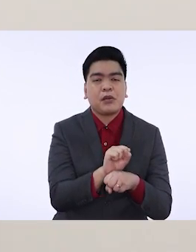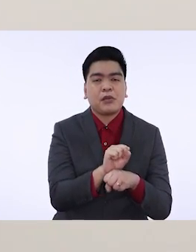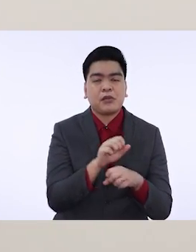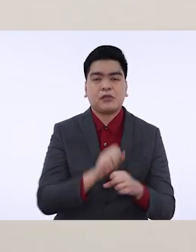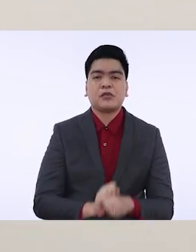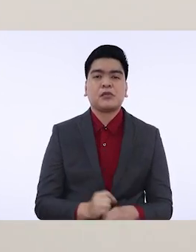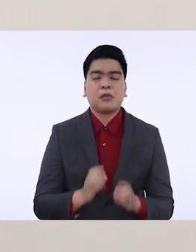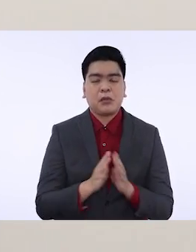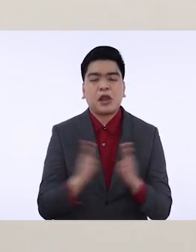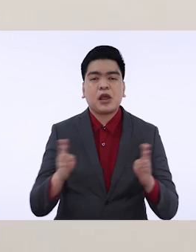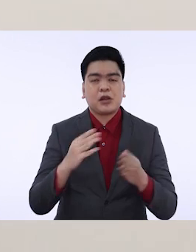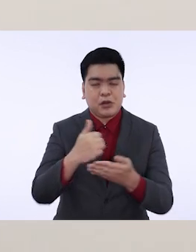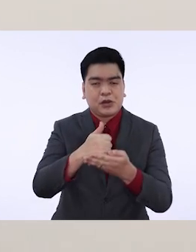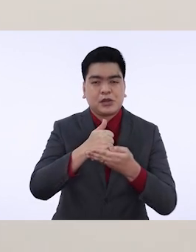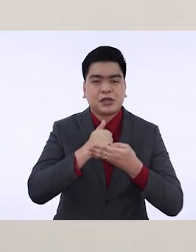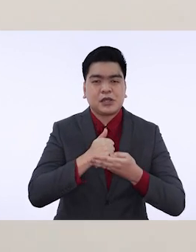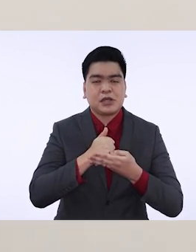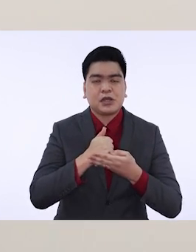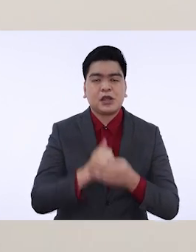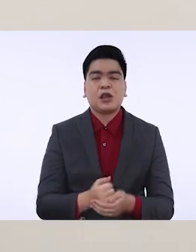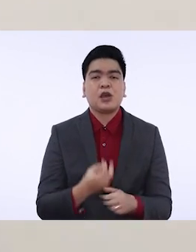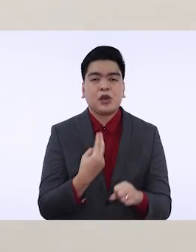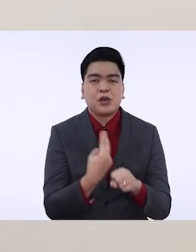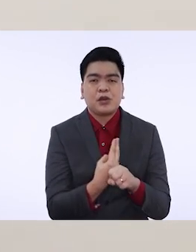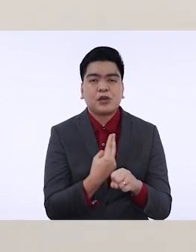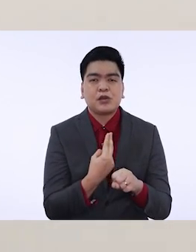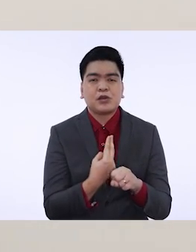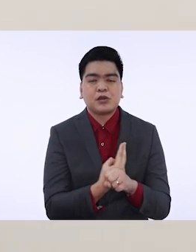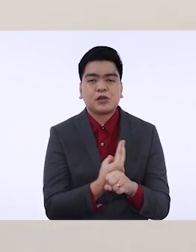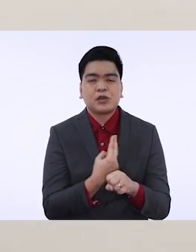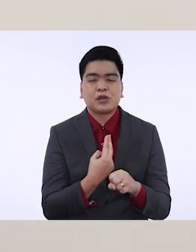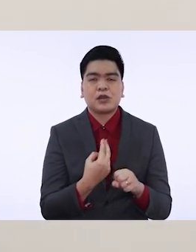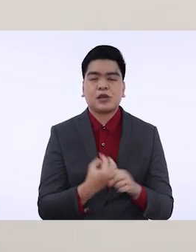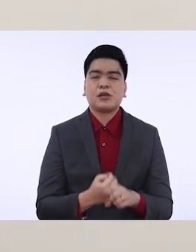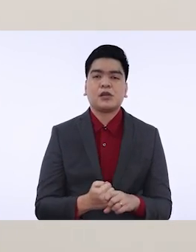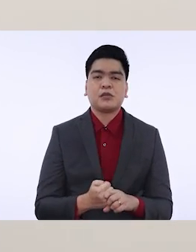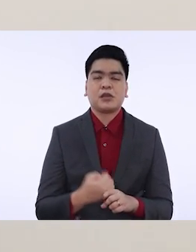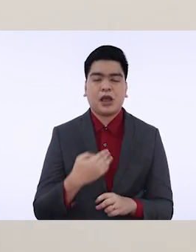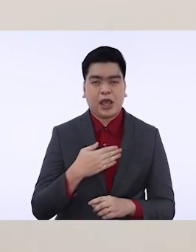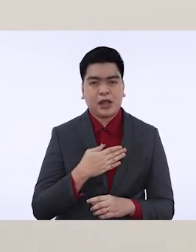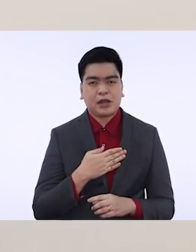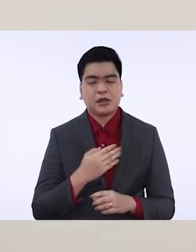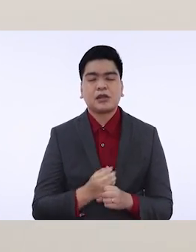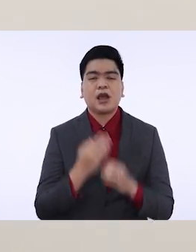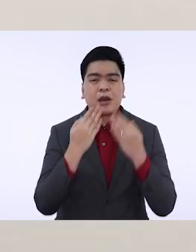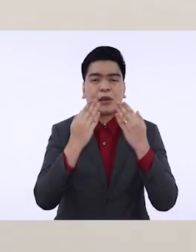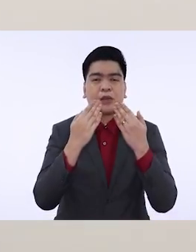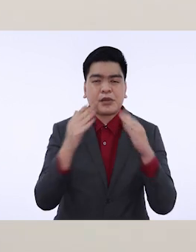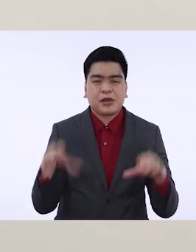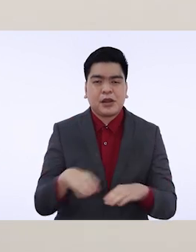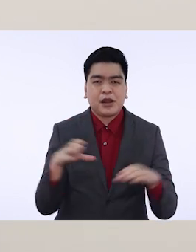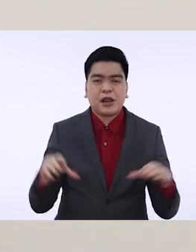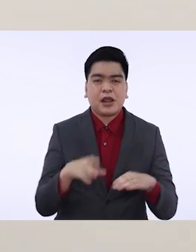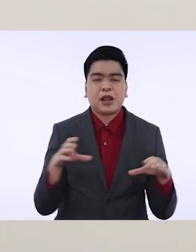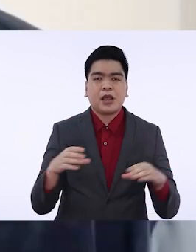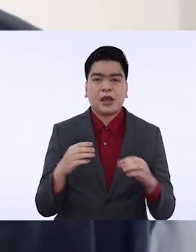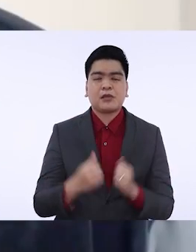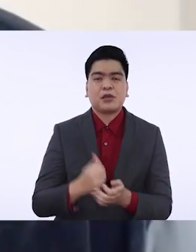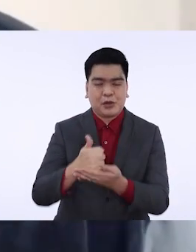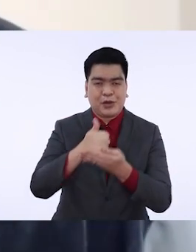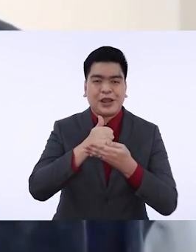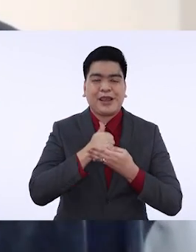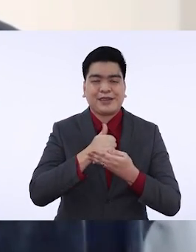malaki sa akin. Yung mga tips na gagamitin ko po, kaya salamat po sa ganitong aktibidad na nakakatulong ng malaki sa